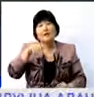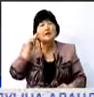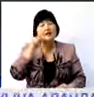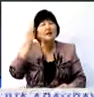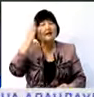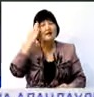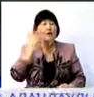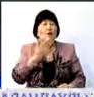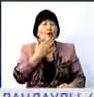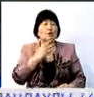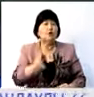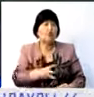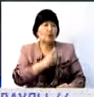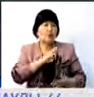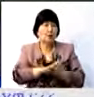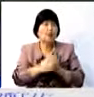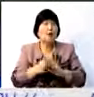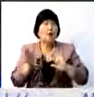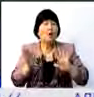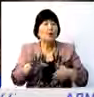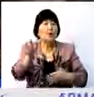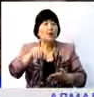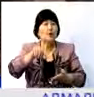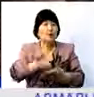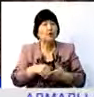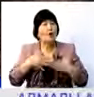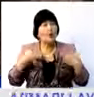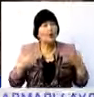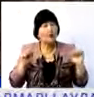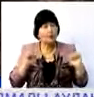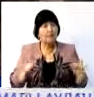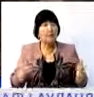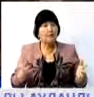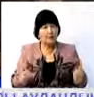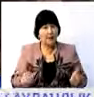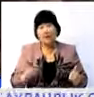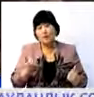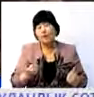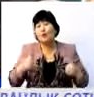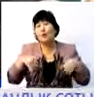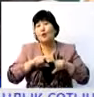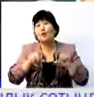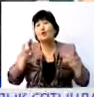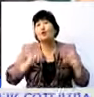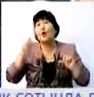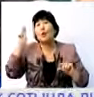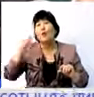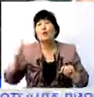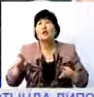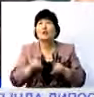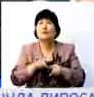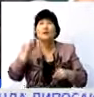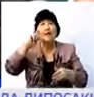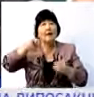санасына ұлттық рух қалыптастырып, өткеннен өнеге алуға үлкен мүмкіндік береді. Сондықтан колледж оқушылары бұл мақаланы оқып, зердесіне